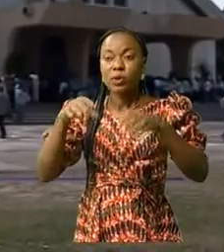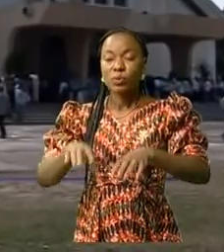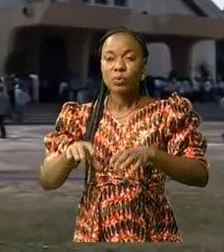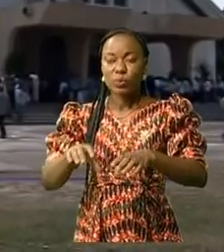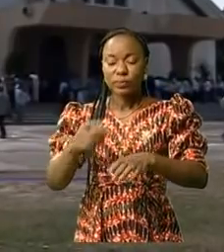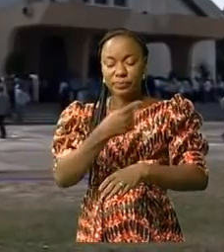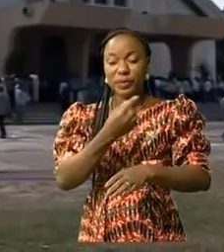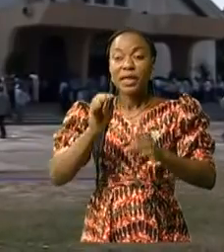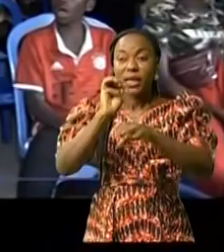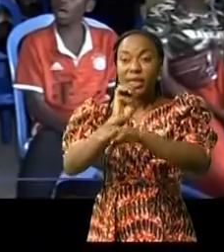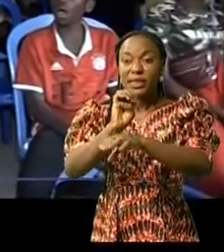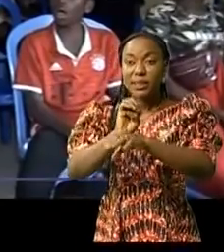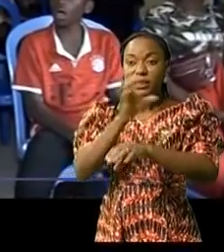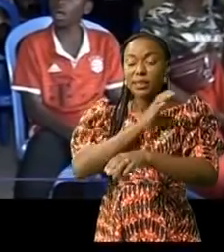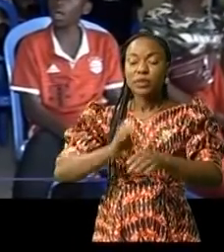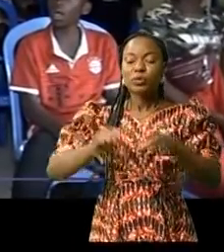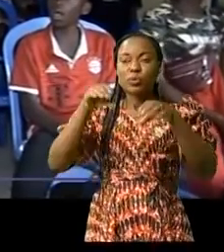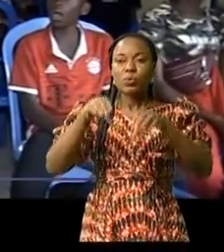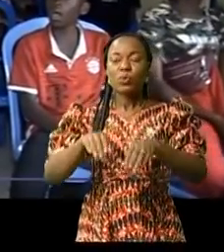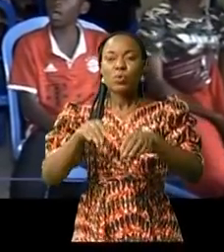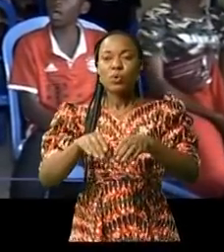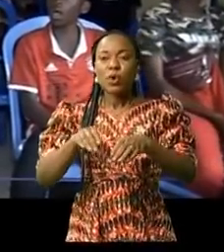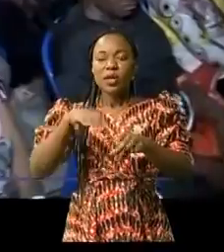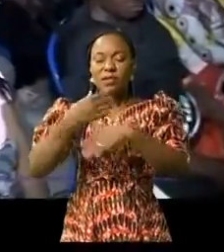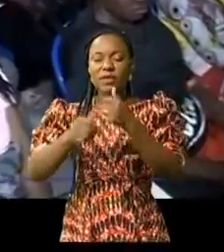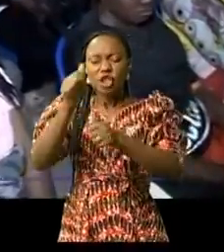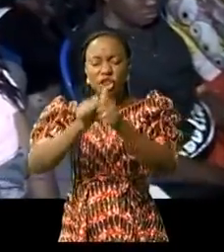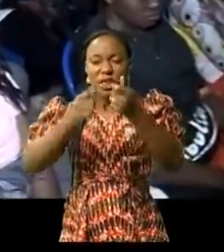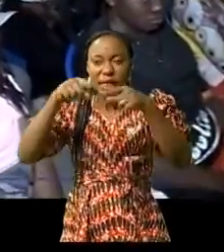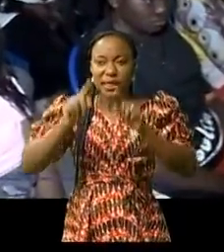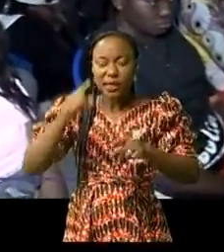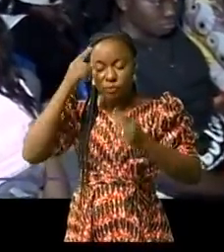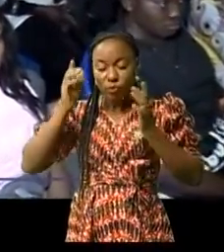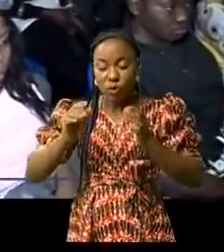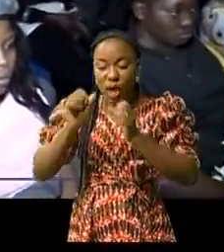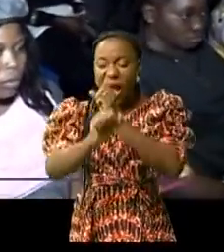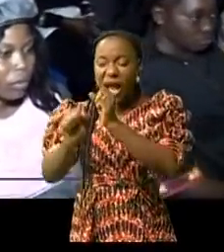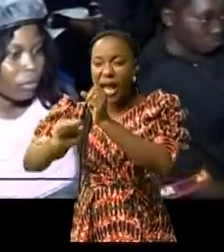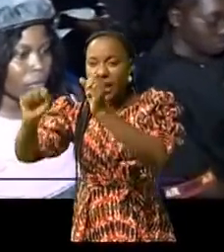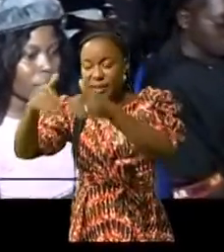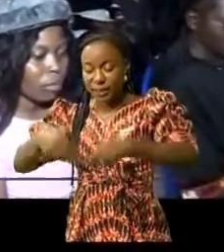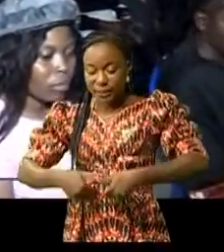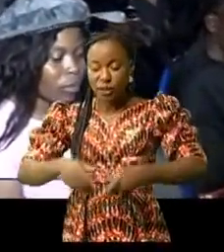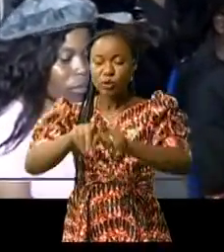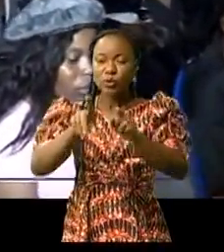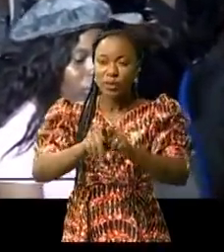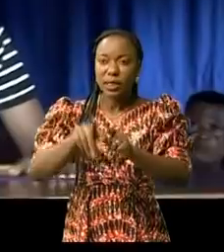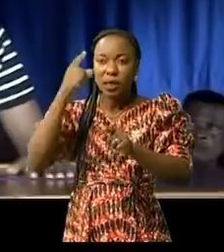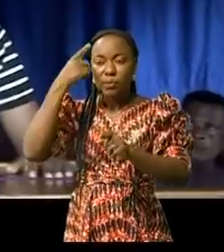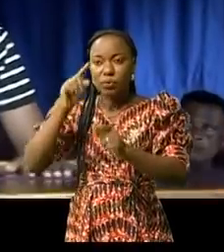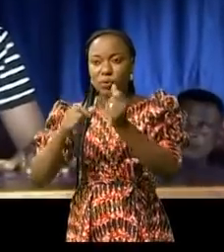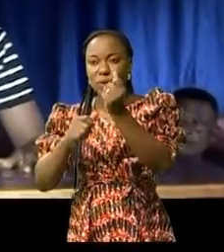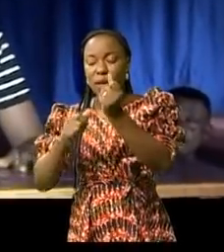christ au congo et cc consacre chaque année un moment de conscientisation de sa jeunesse devrait et deux vrais